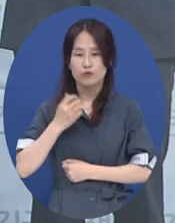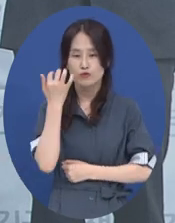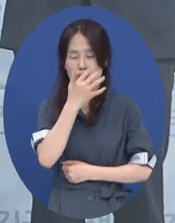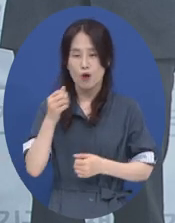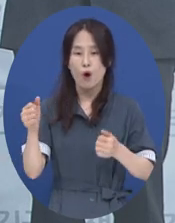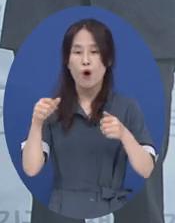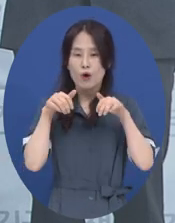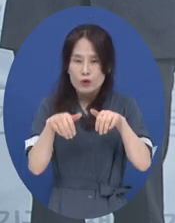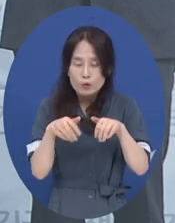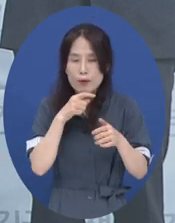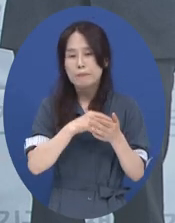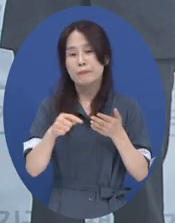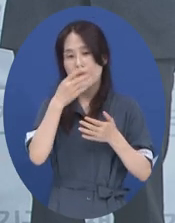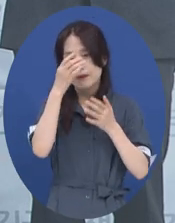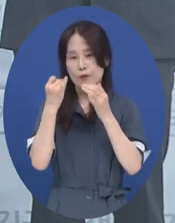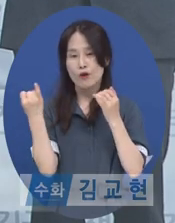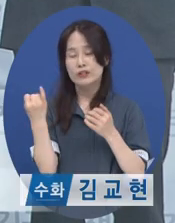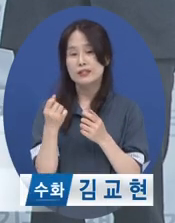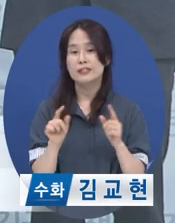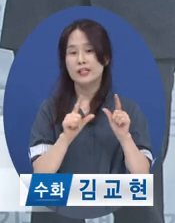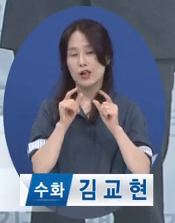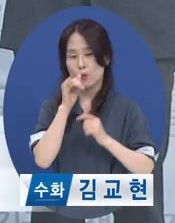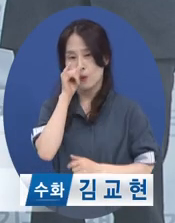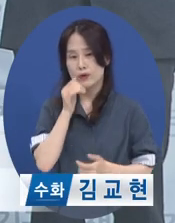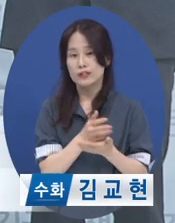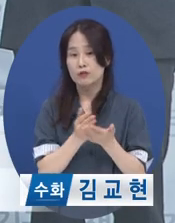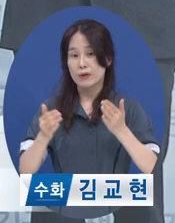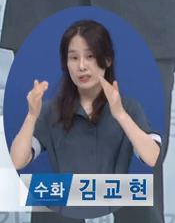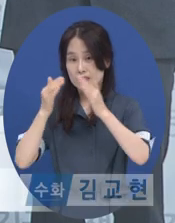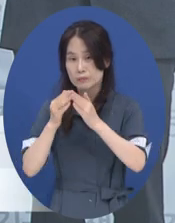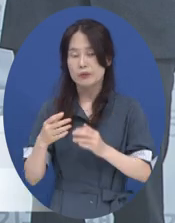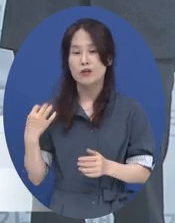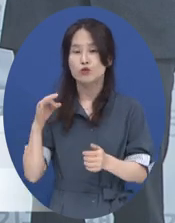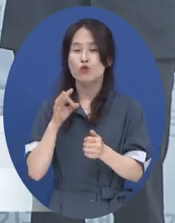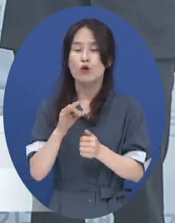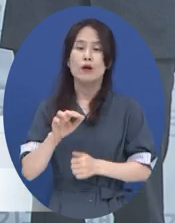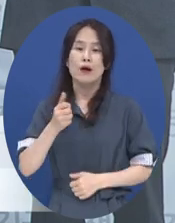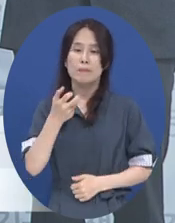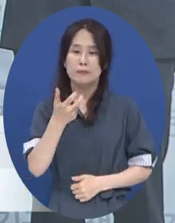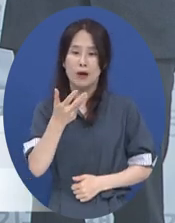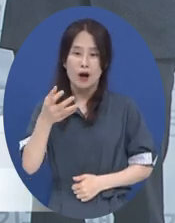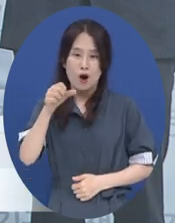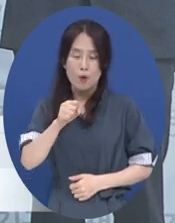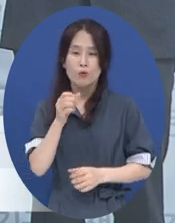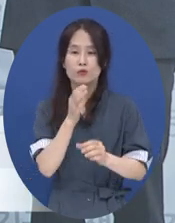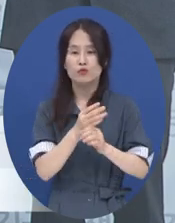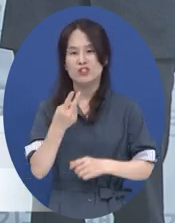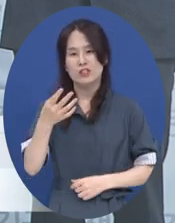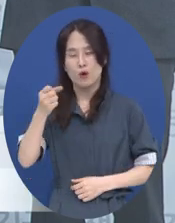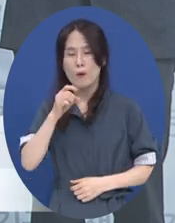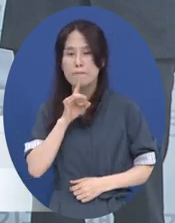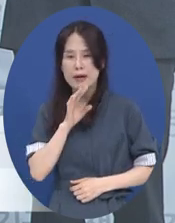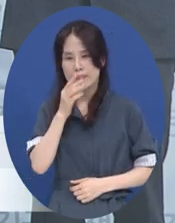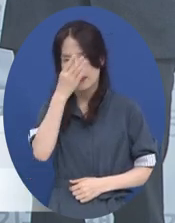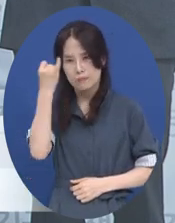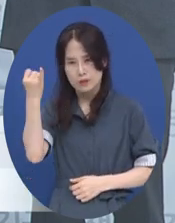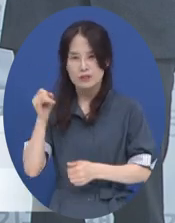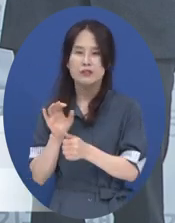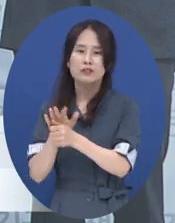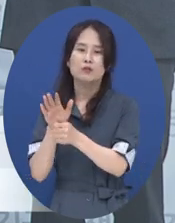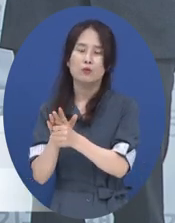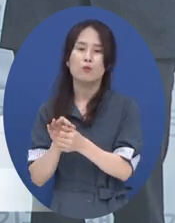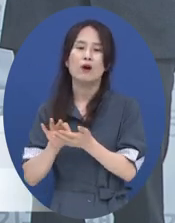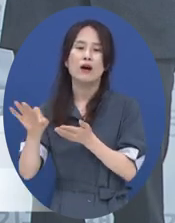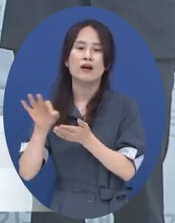일본군 성노예 피해 할머니들의 거주시설인 나눔의 집이 후원금 약 88억 원중약 2억 원만을 할머니들의